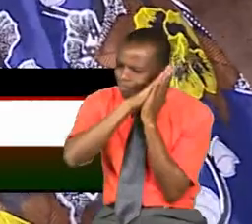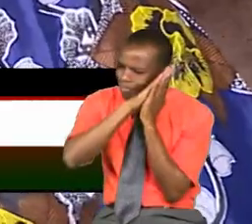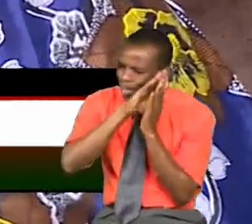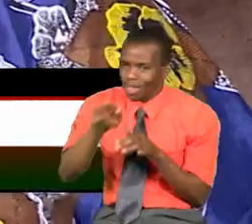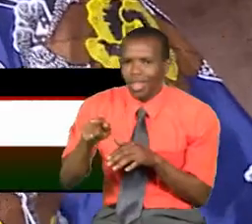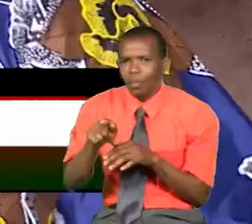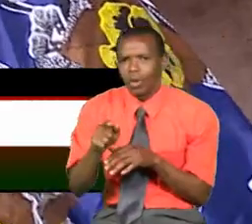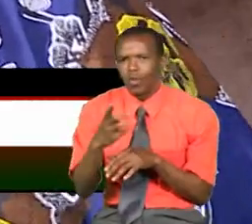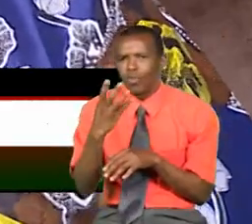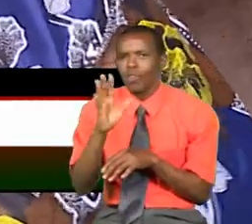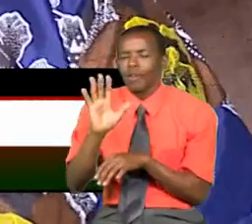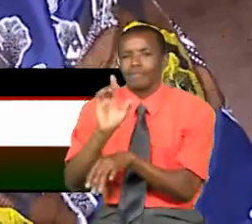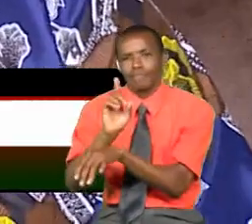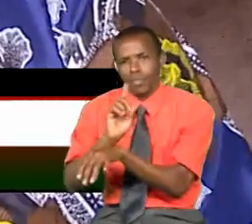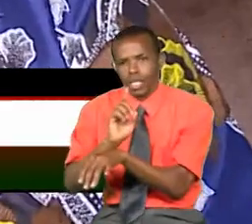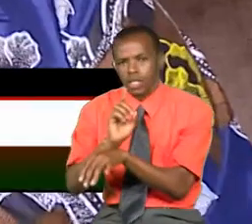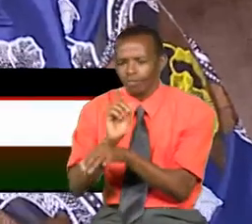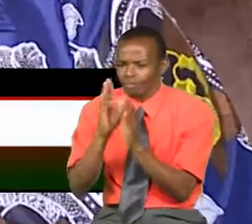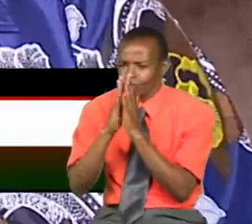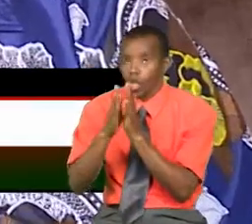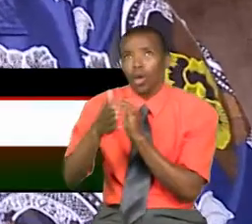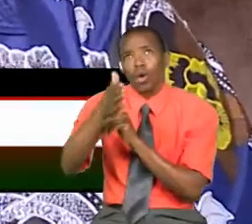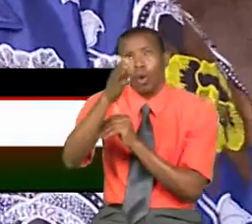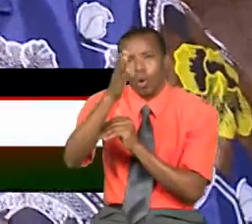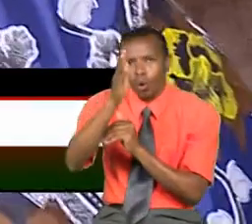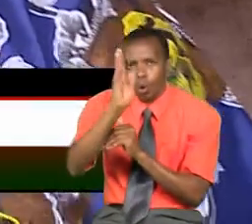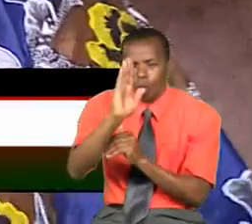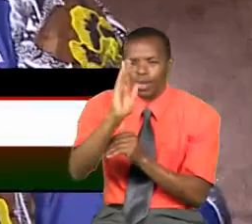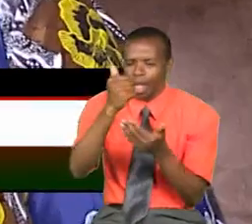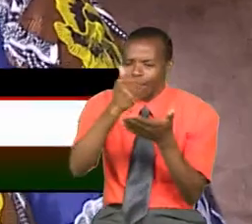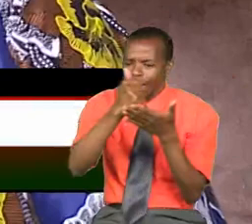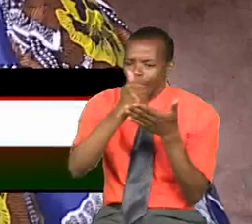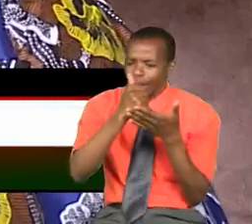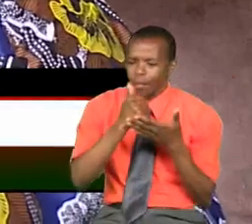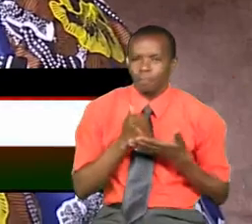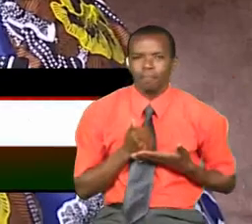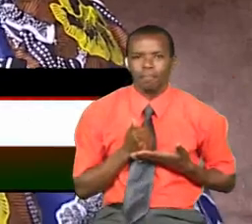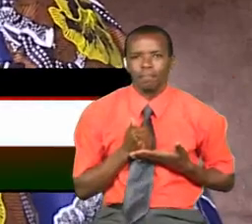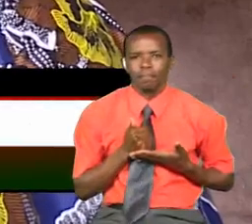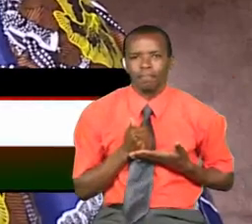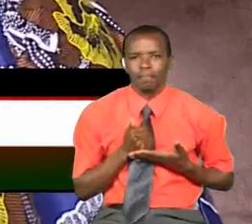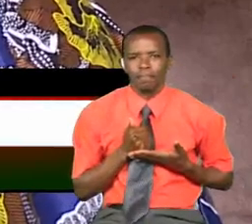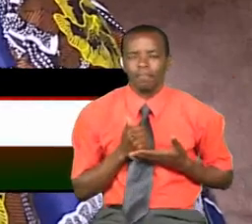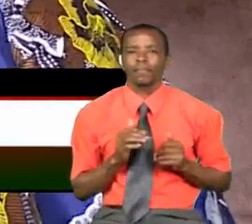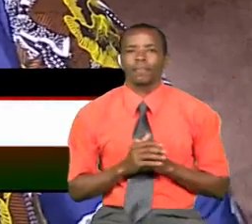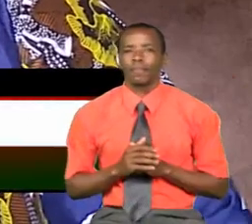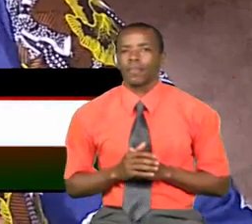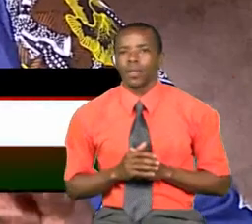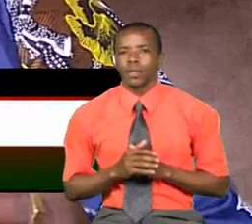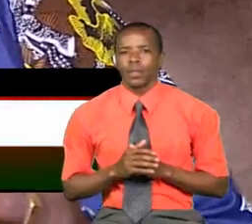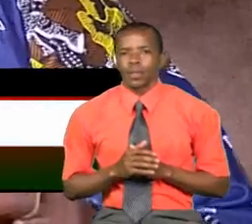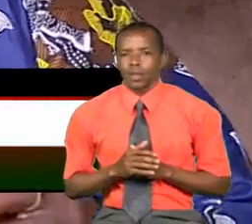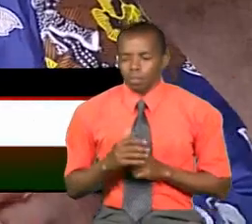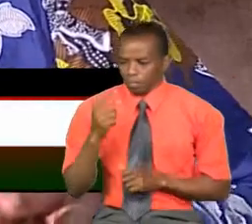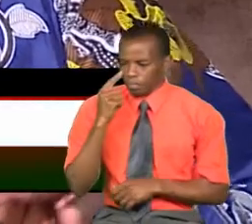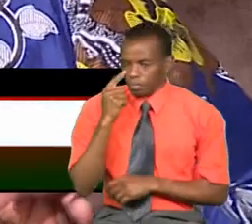about 45 minutes nikiomba Mungu, Mungu Baba nisaidie. Basi sasa ndio